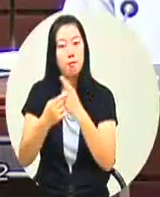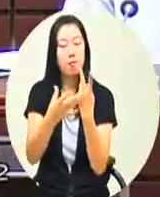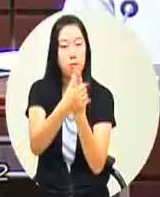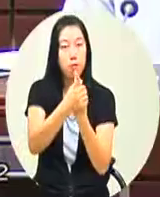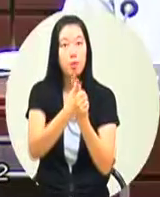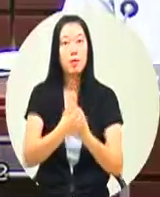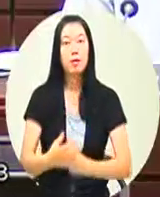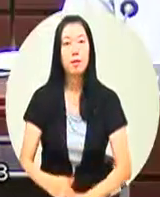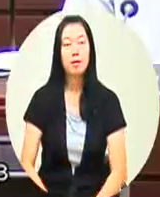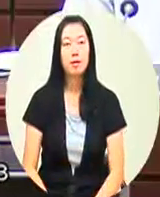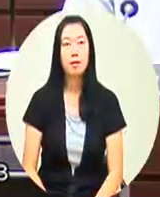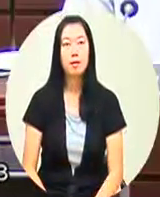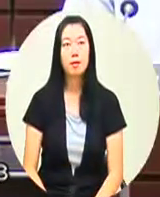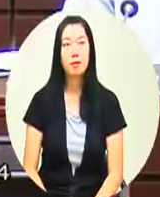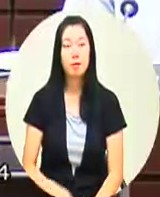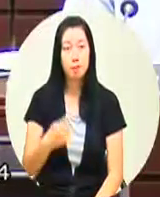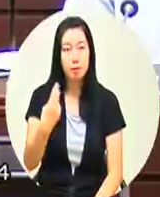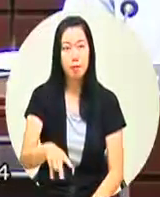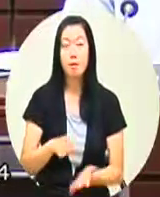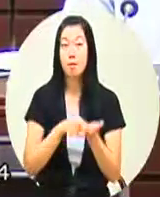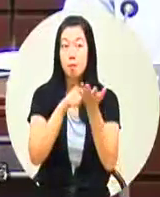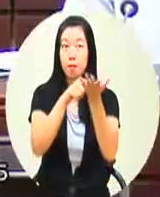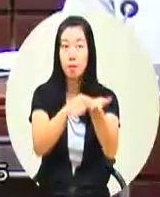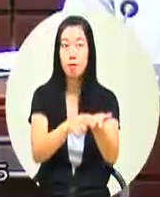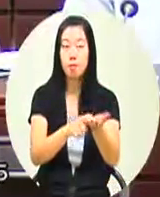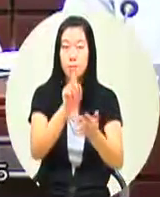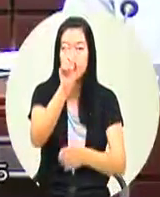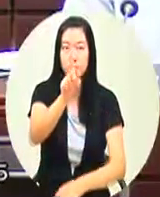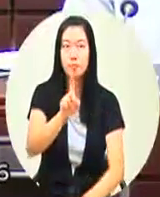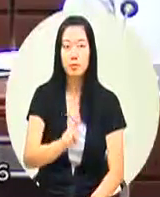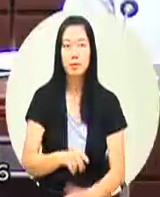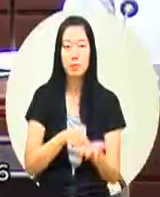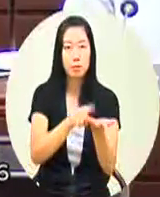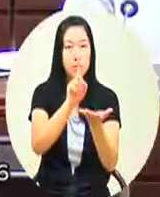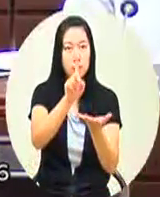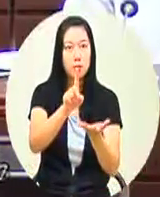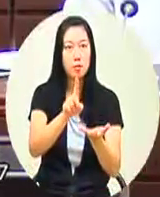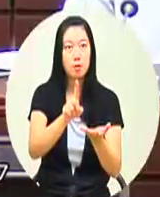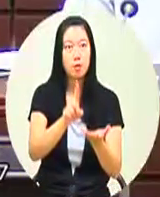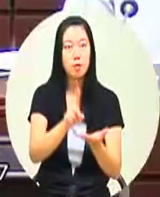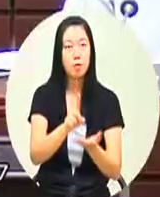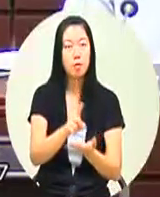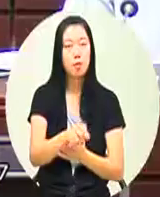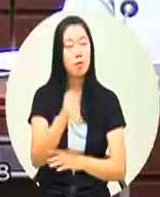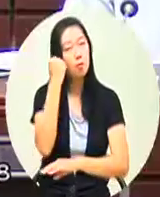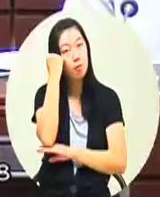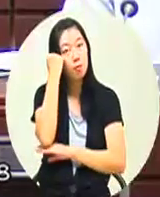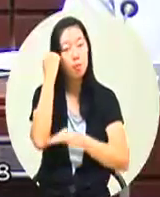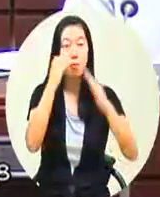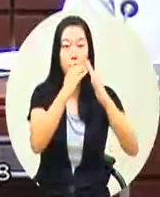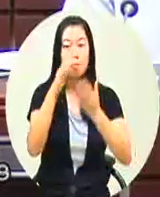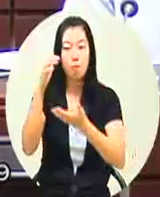然后过来的话，就他必须要申请一个，就是说我们的申请的一个住宿设施的话，还有餐饮